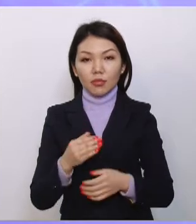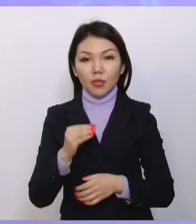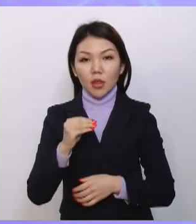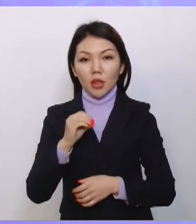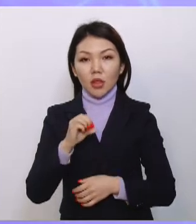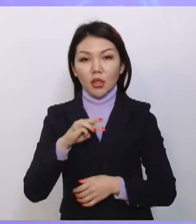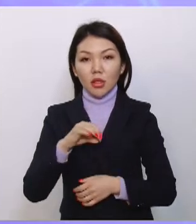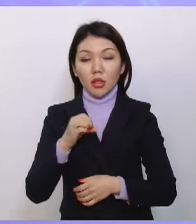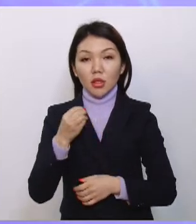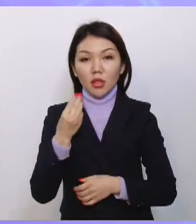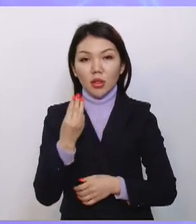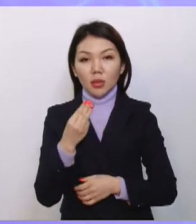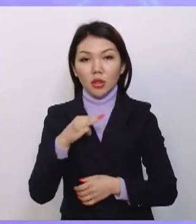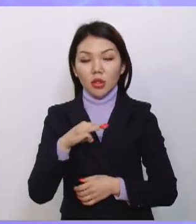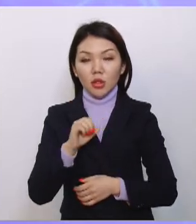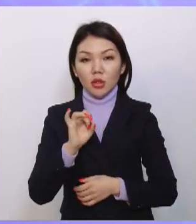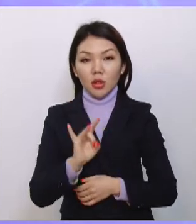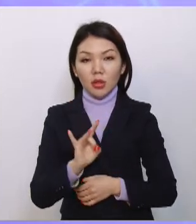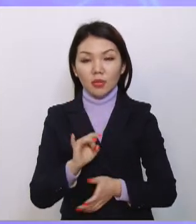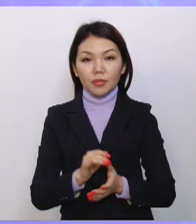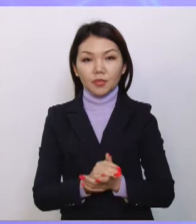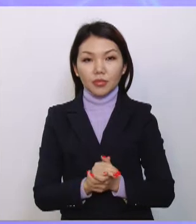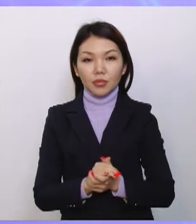Жемиштер кайда өсөт?